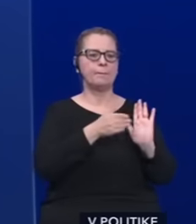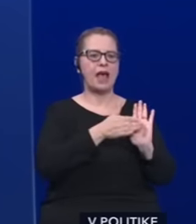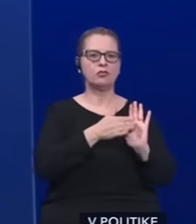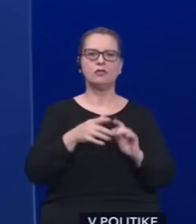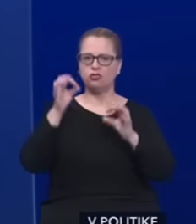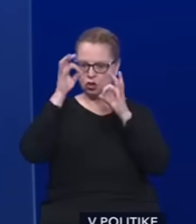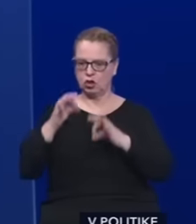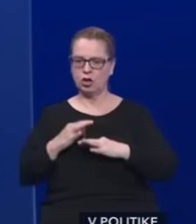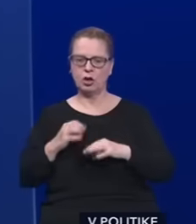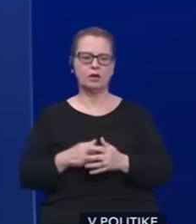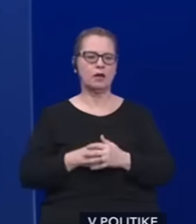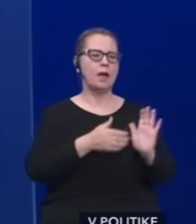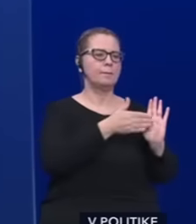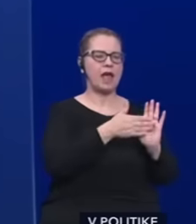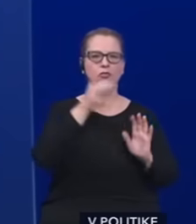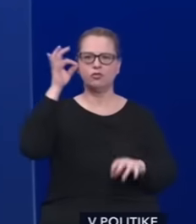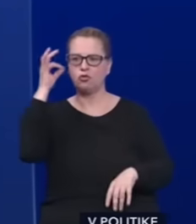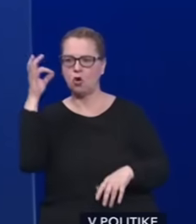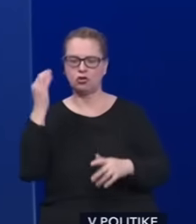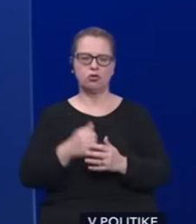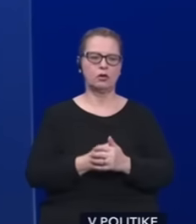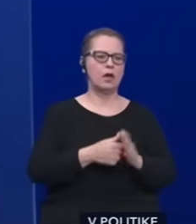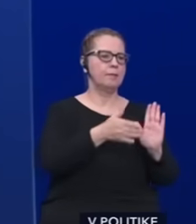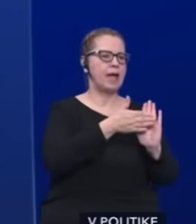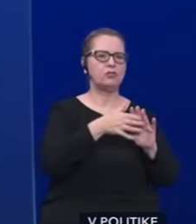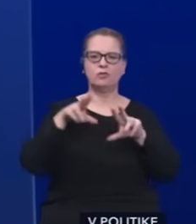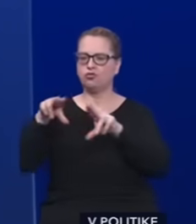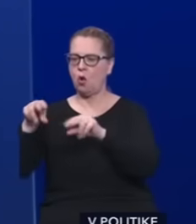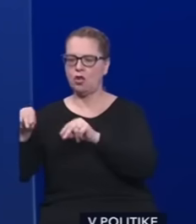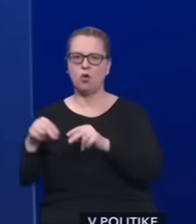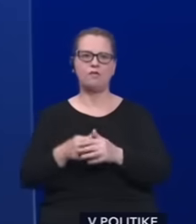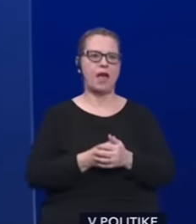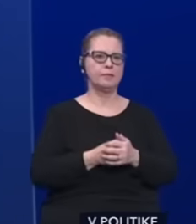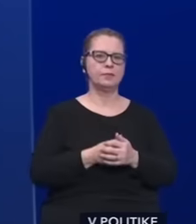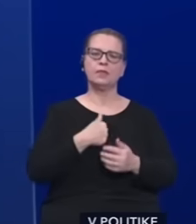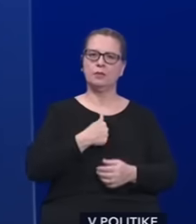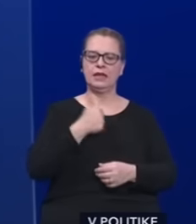a Grelingom. Medzi Matovičom a Korčokom. Medzi Matovičom a Kolíkovou. A my sme mali tú